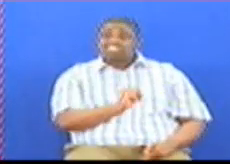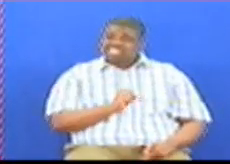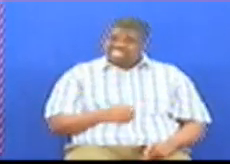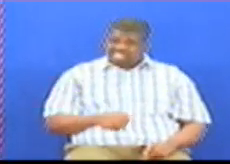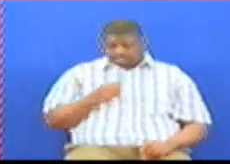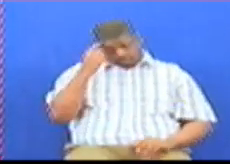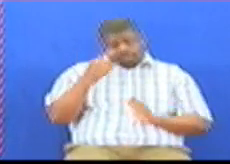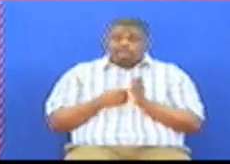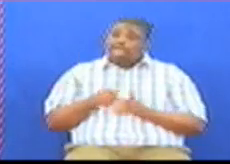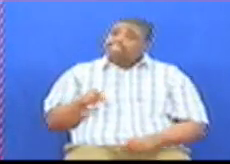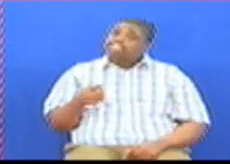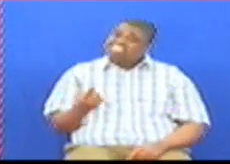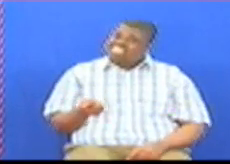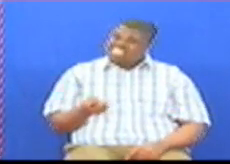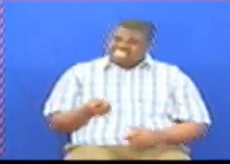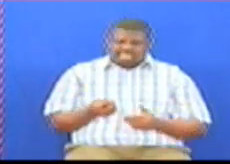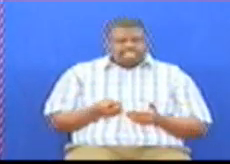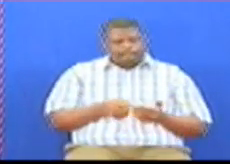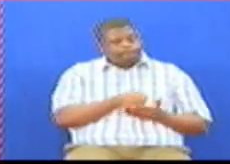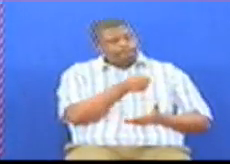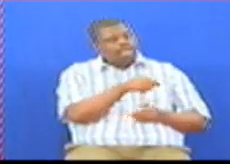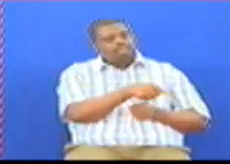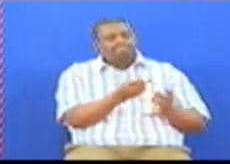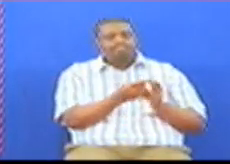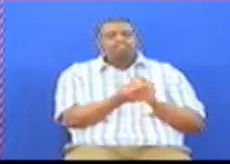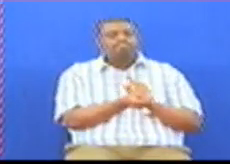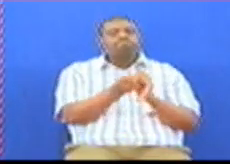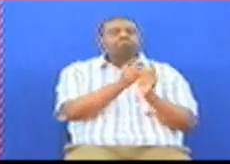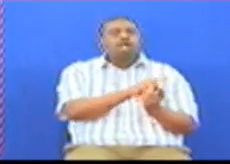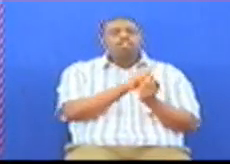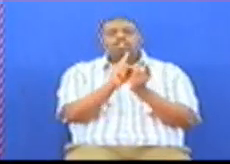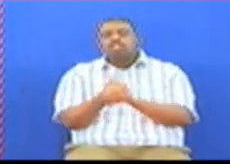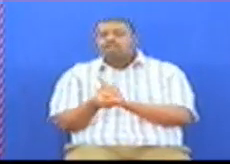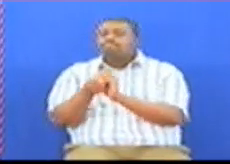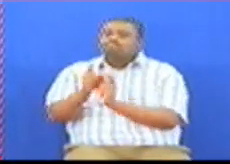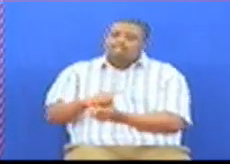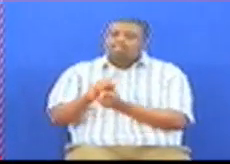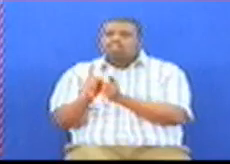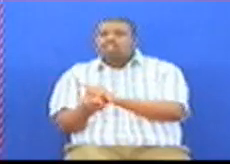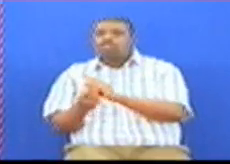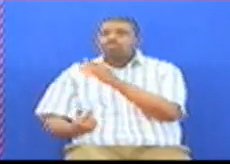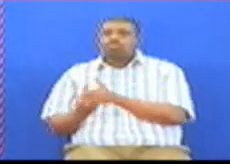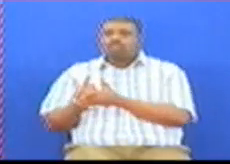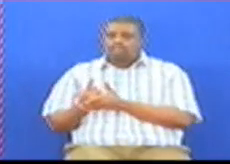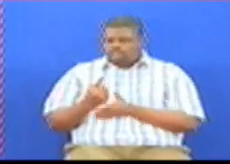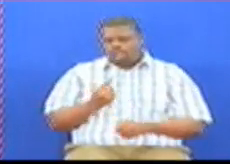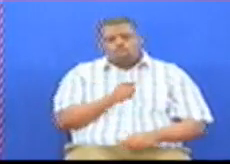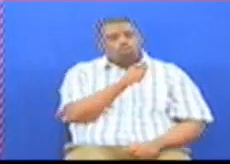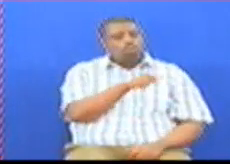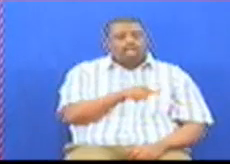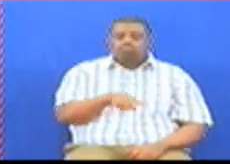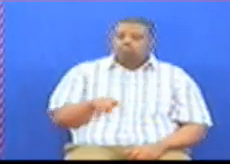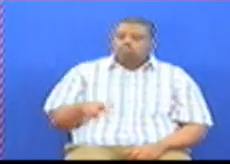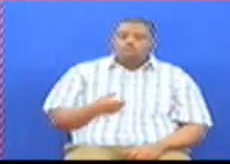kwamba lazima hata bajeti zetu zitabadilika kila mwaka kulingana na idadi ya watu. Kwa hiyo lazima kwanza